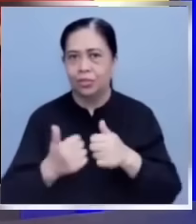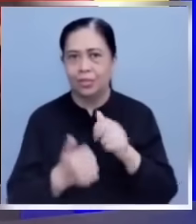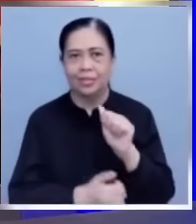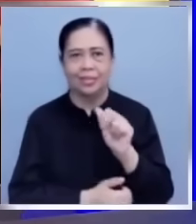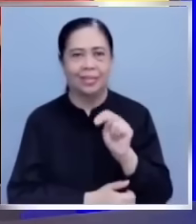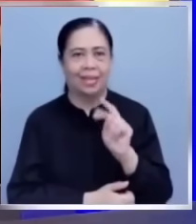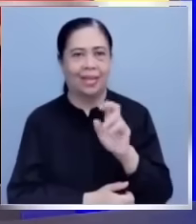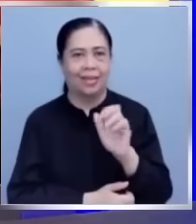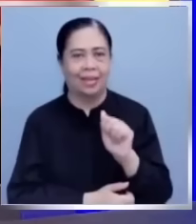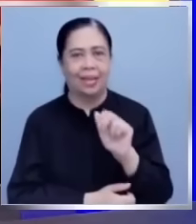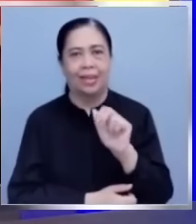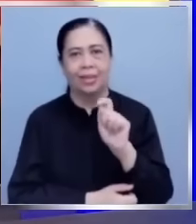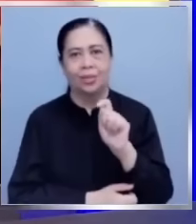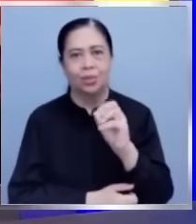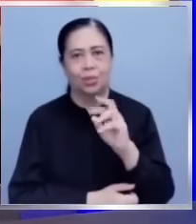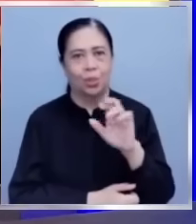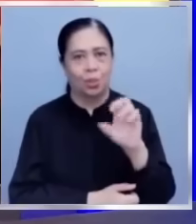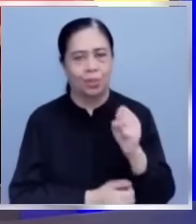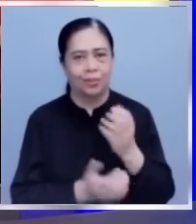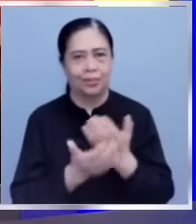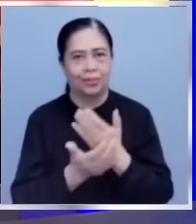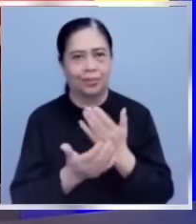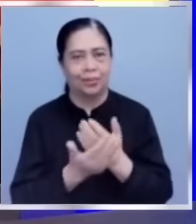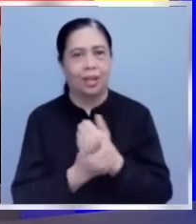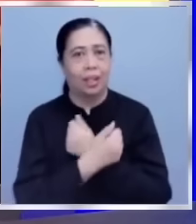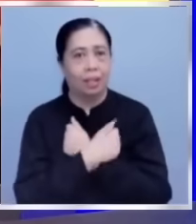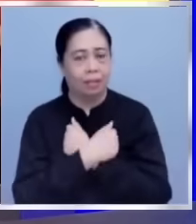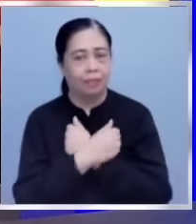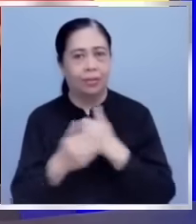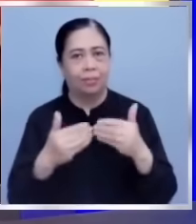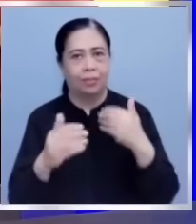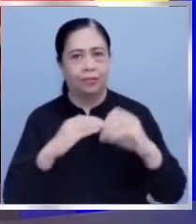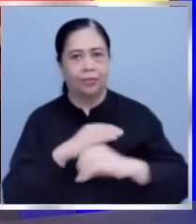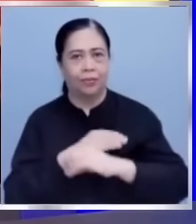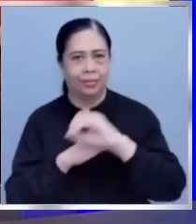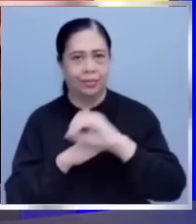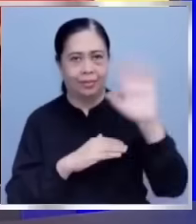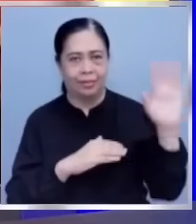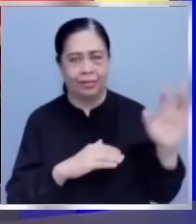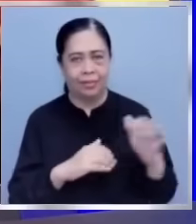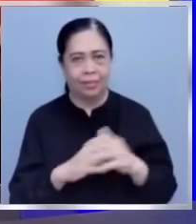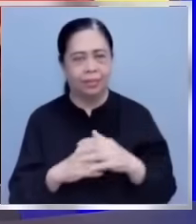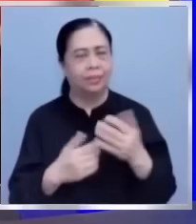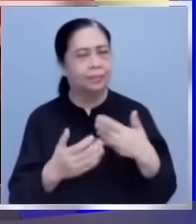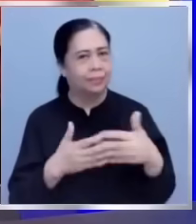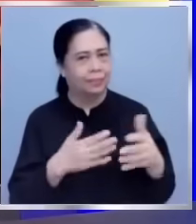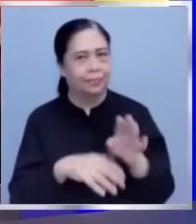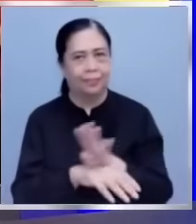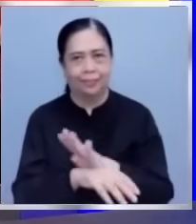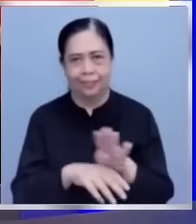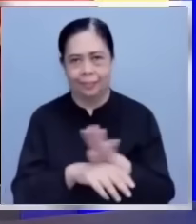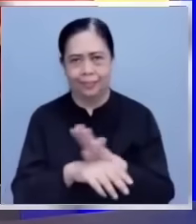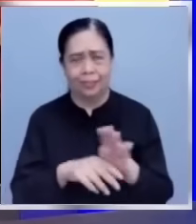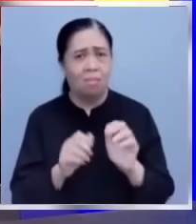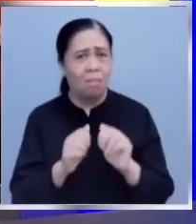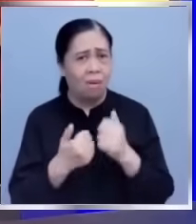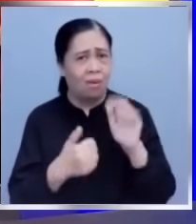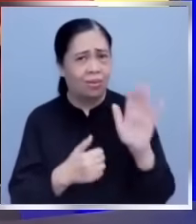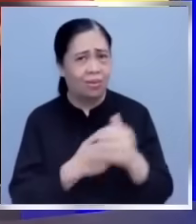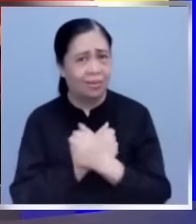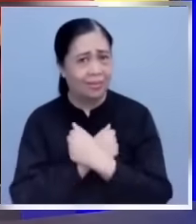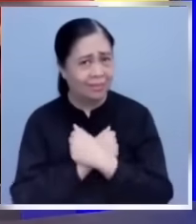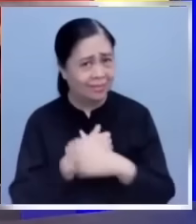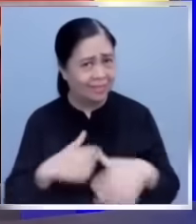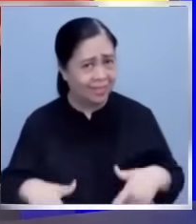sa newest Kapuso drama series na Love Before Sunrise. Sa gitna ng pagiging abala sa career, paano naman kaya ang kanyang love